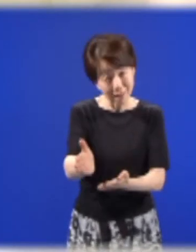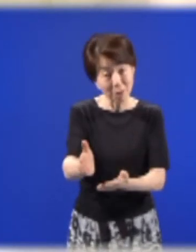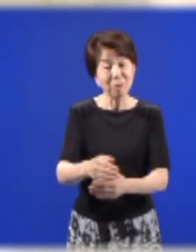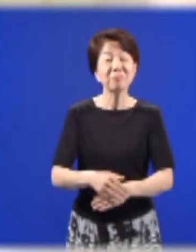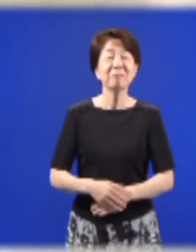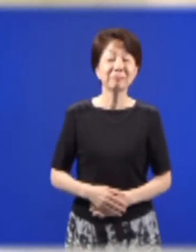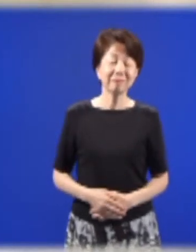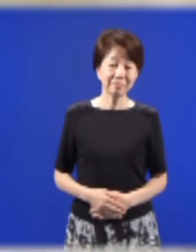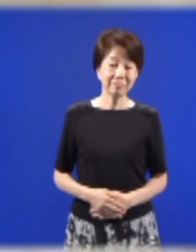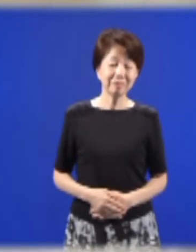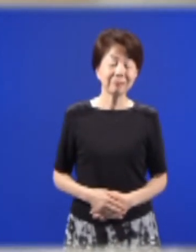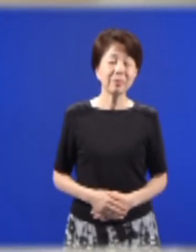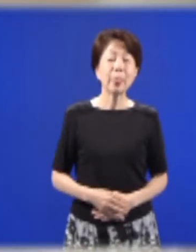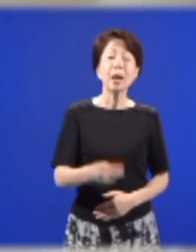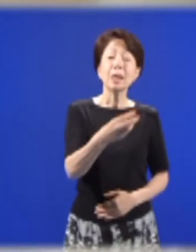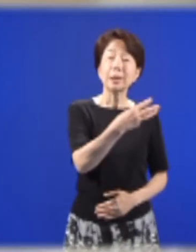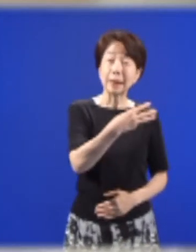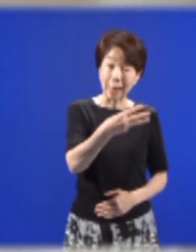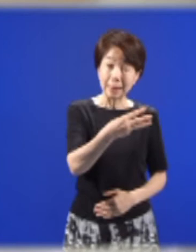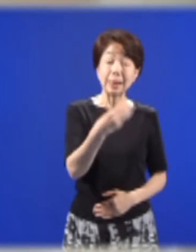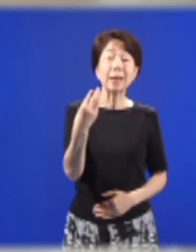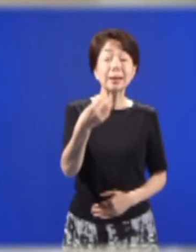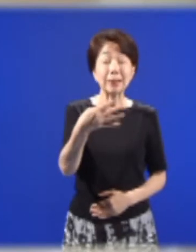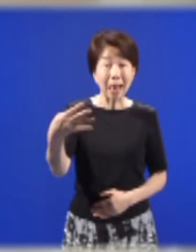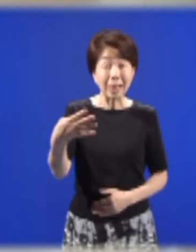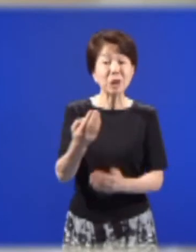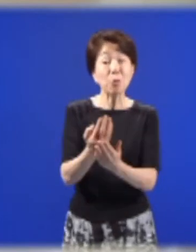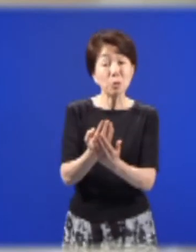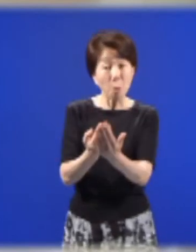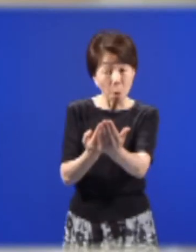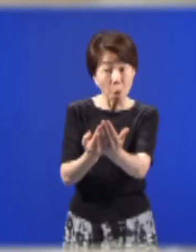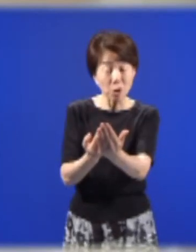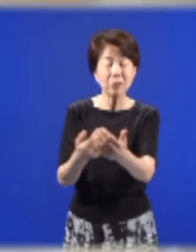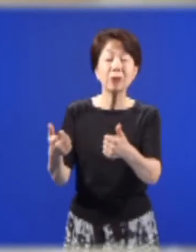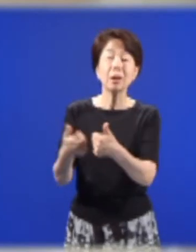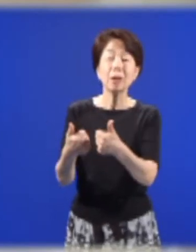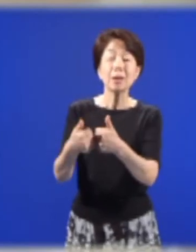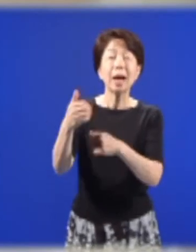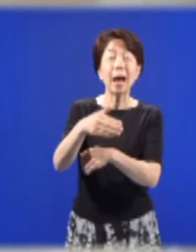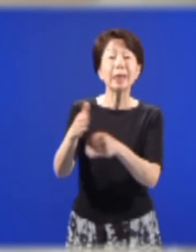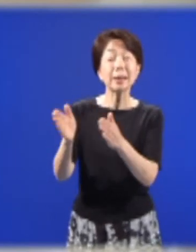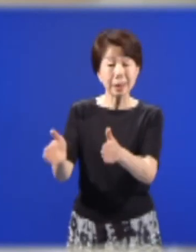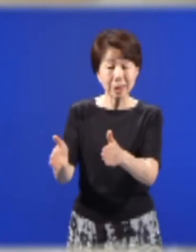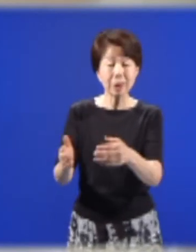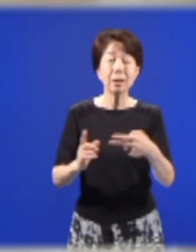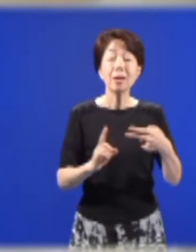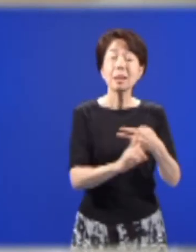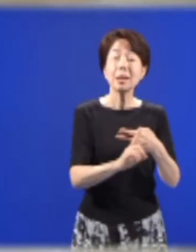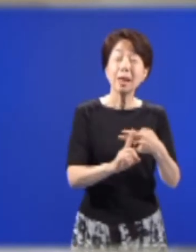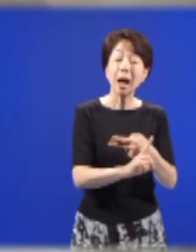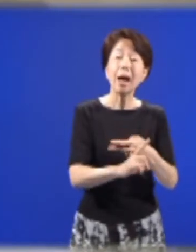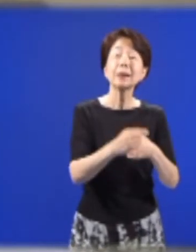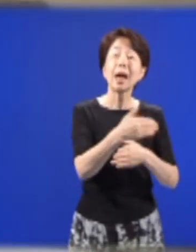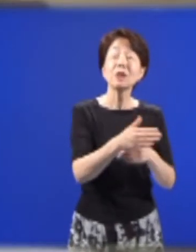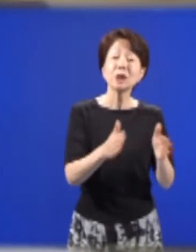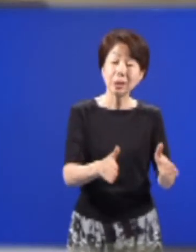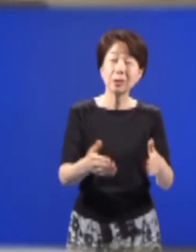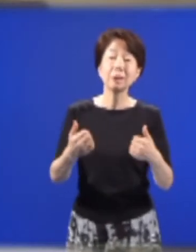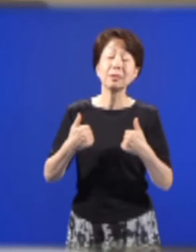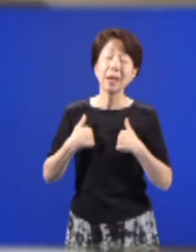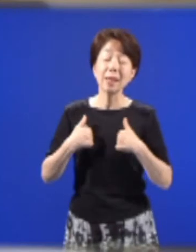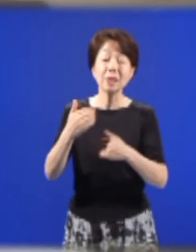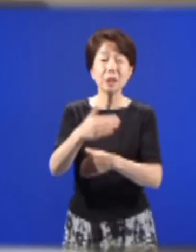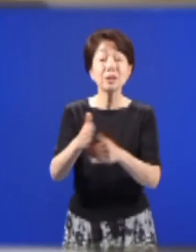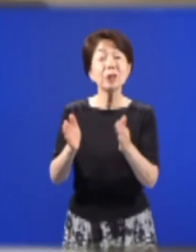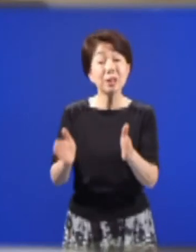。第3ホールと第4ホール、会議室、リハーサル室、練習